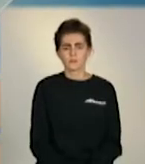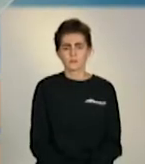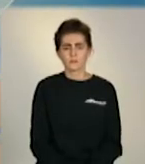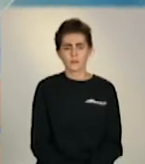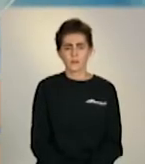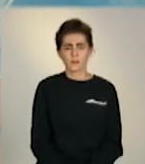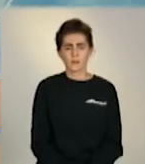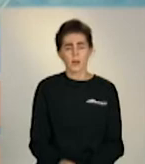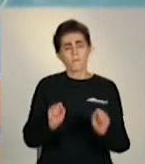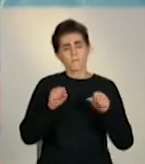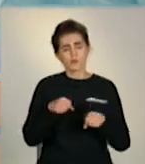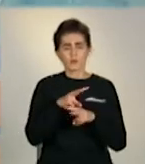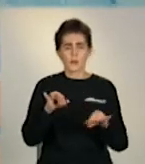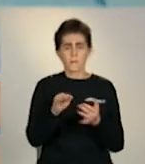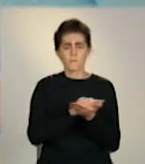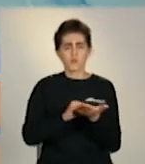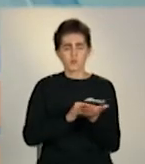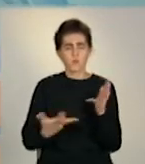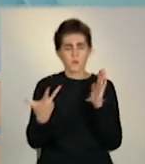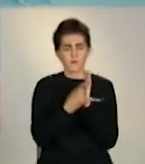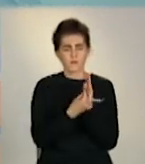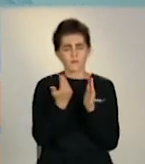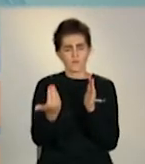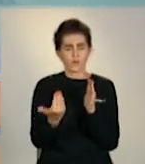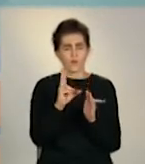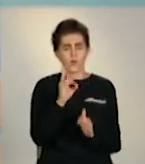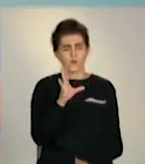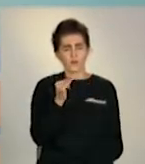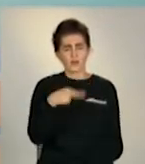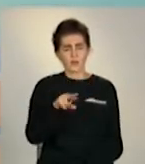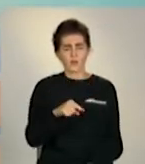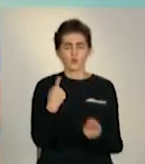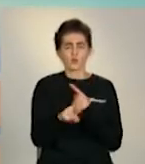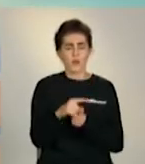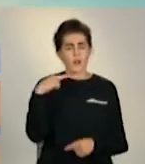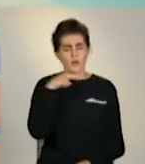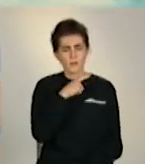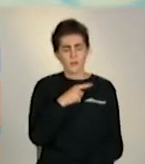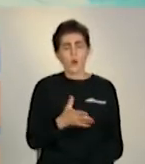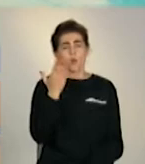Чи можна повторно вакцинуватися від ковіду іншим препаратом? Коли